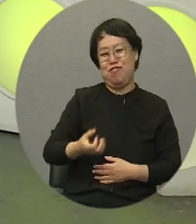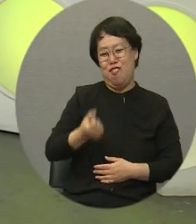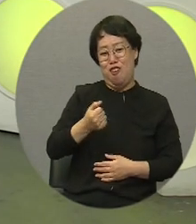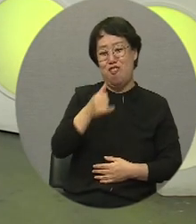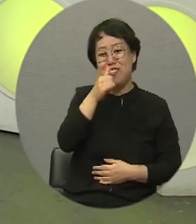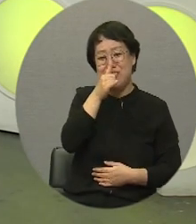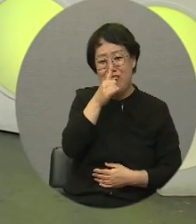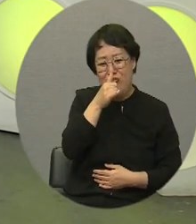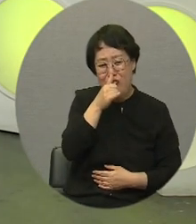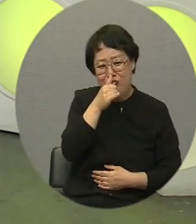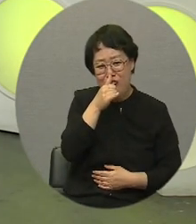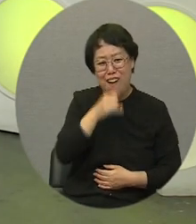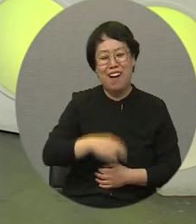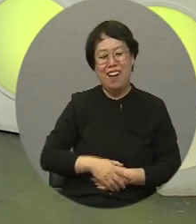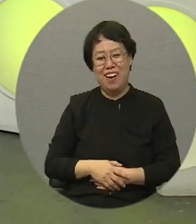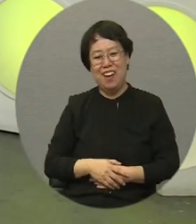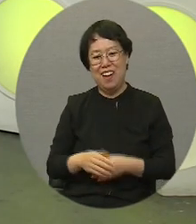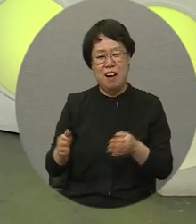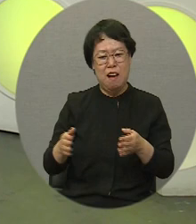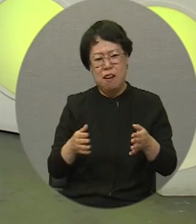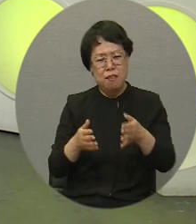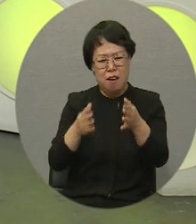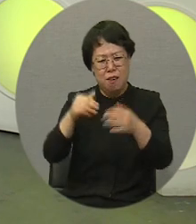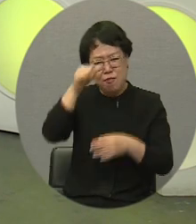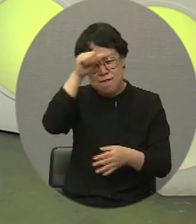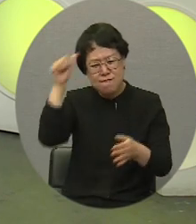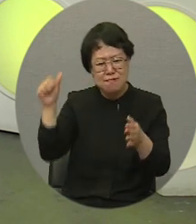가는 길이 흠하다고